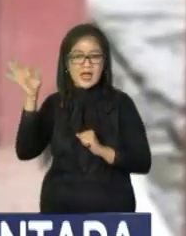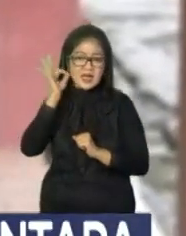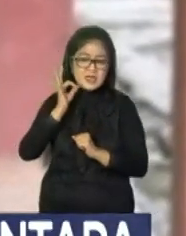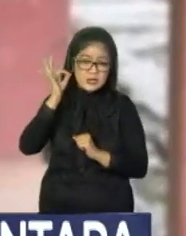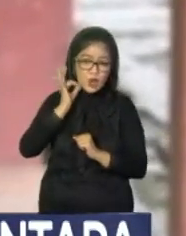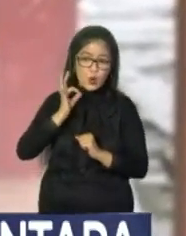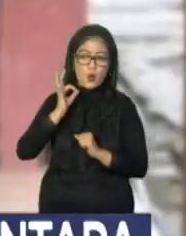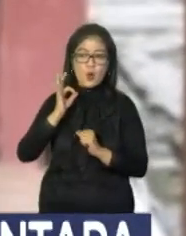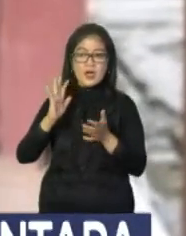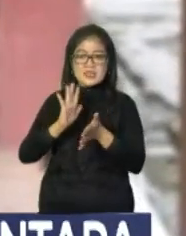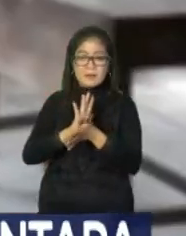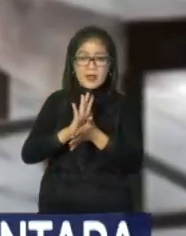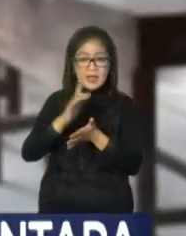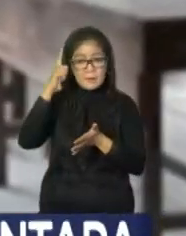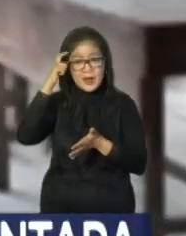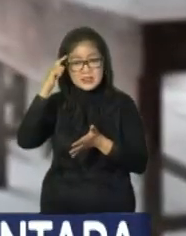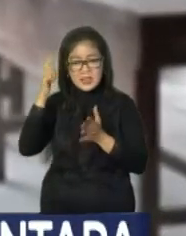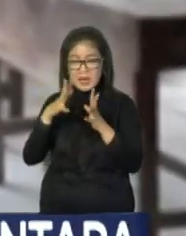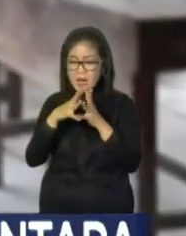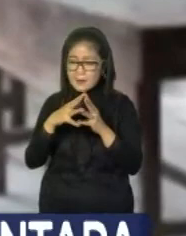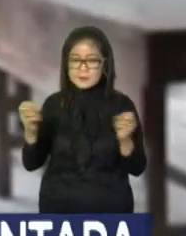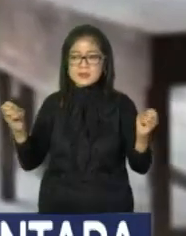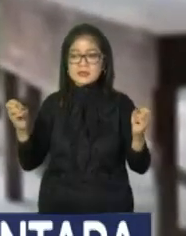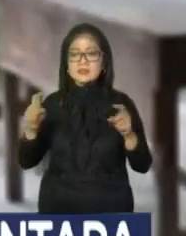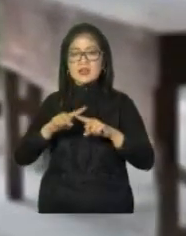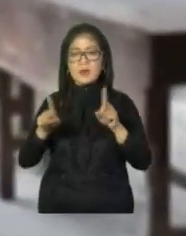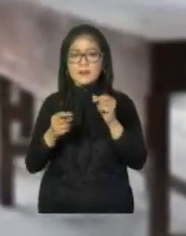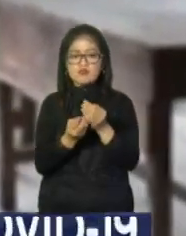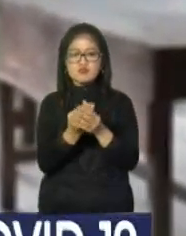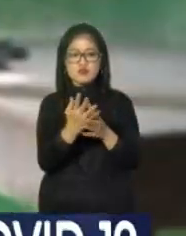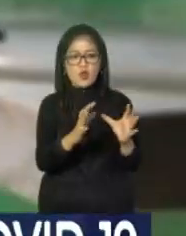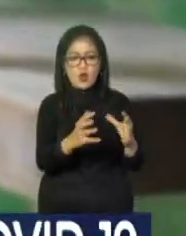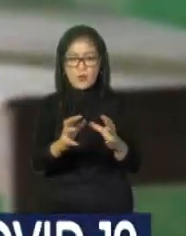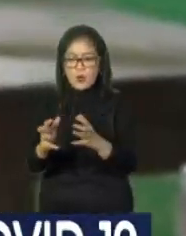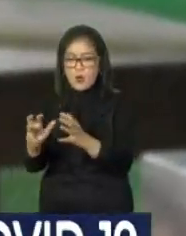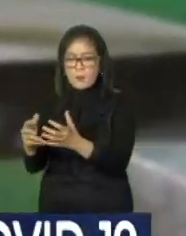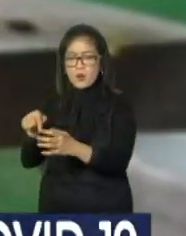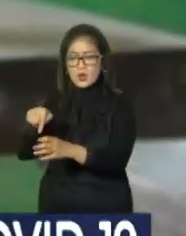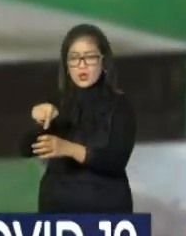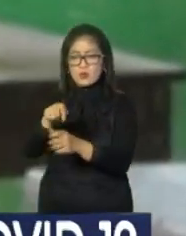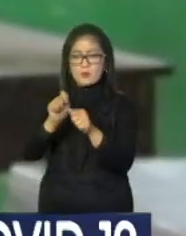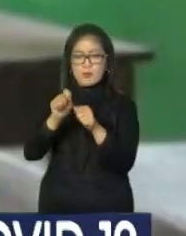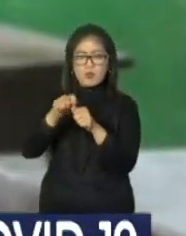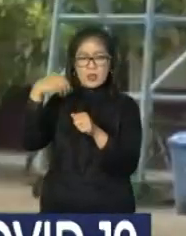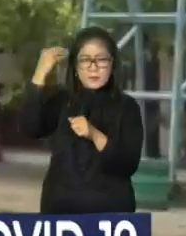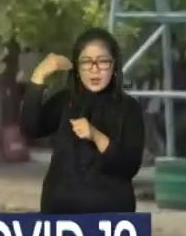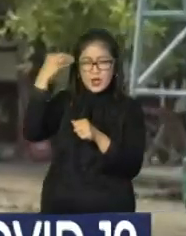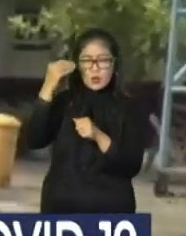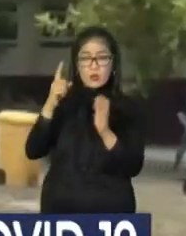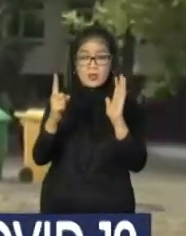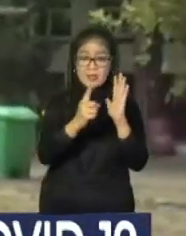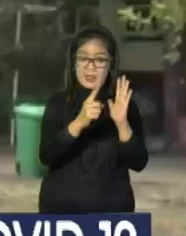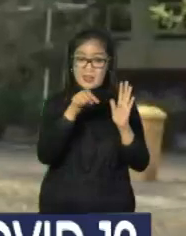Namun munculnya kasus COVID-19 pada siswa dan guru di sejumlah daerah menimbulkan dilema. Apakah PTM bisa